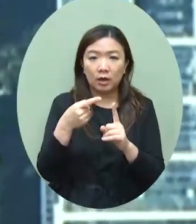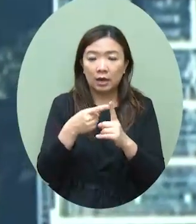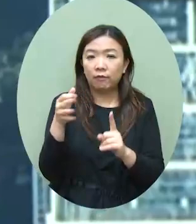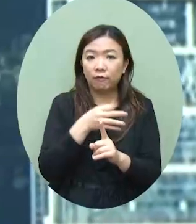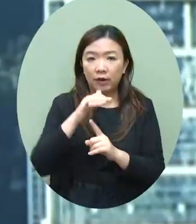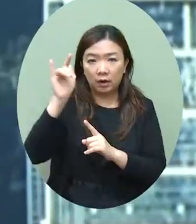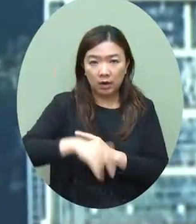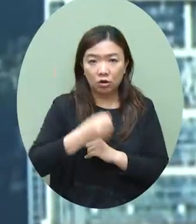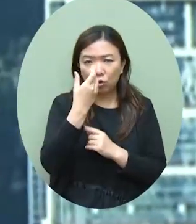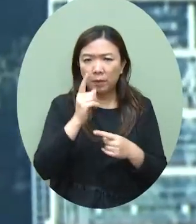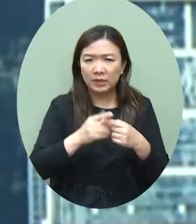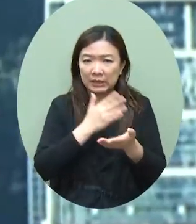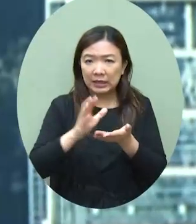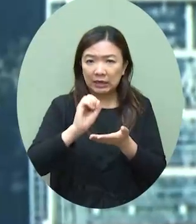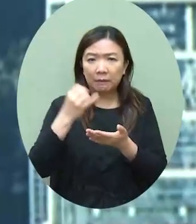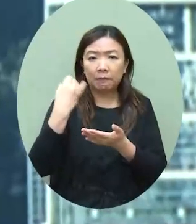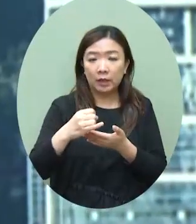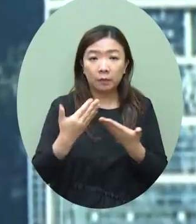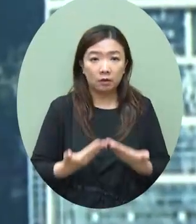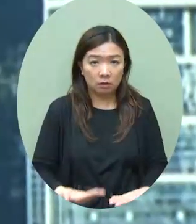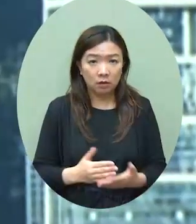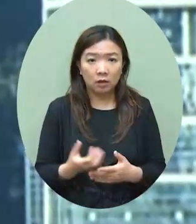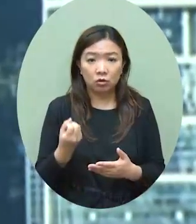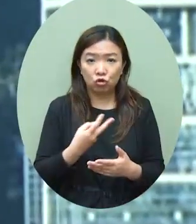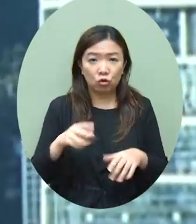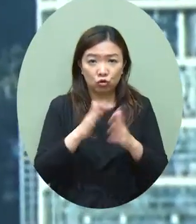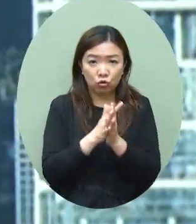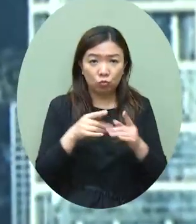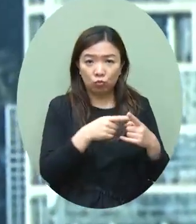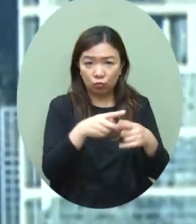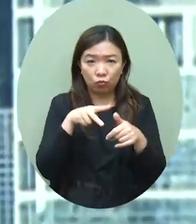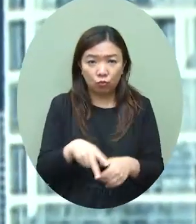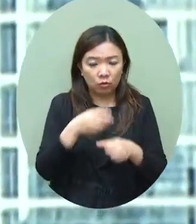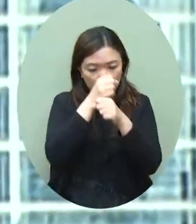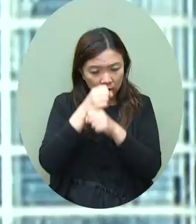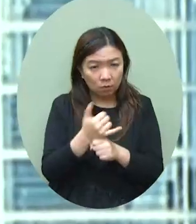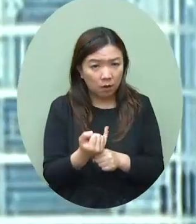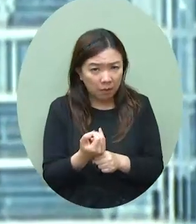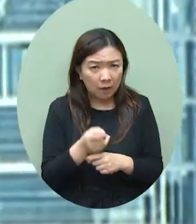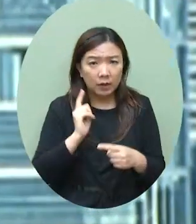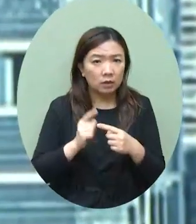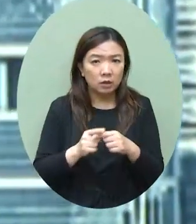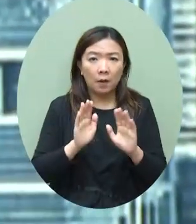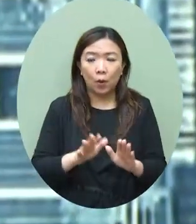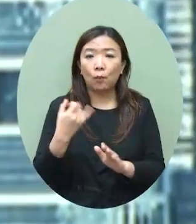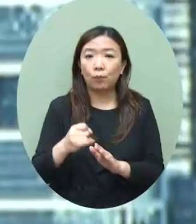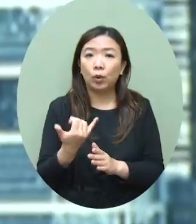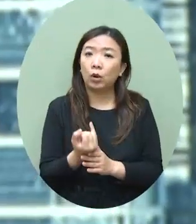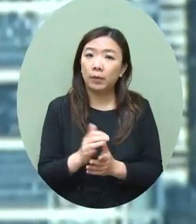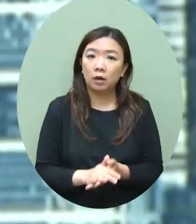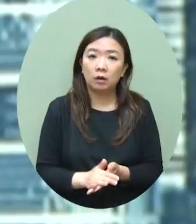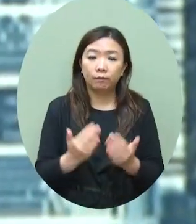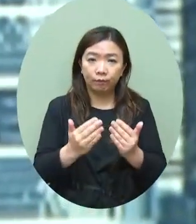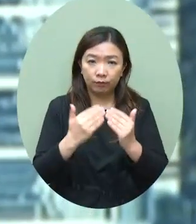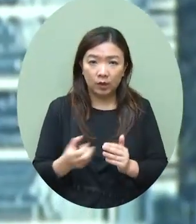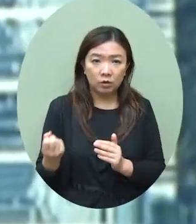咪清零無望咧？會唔會呢一刻真係仲做唔做全民強檢啊？係咪即係個成本效益真係唔符合咧？落去就係亦都同